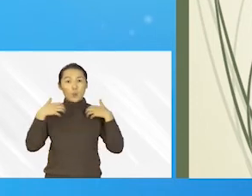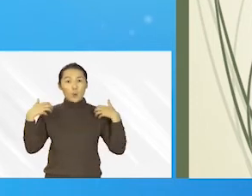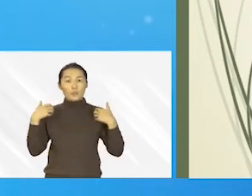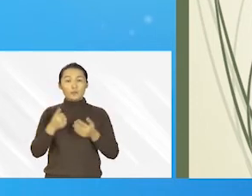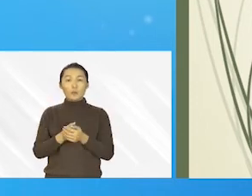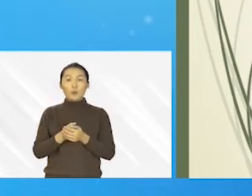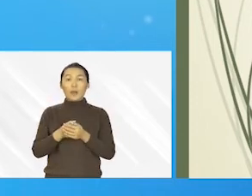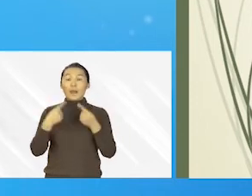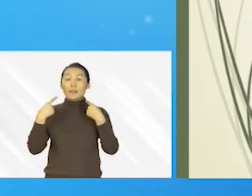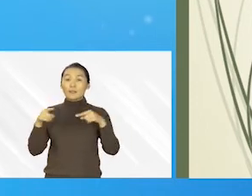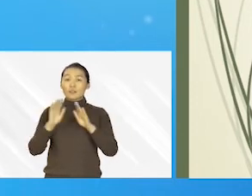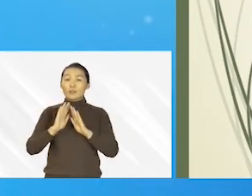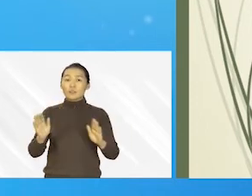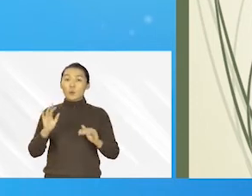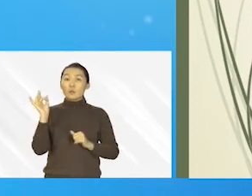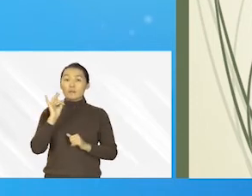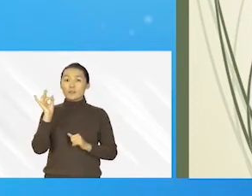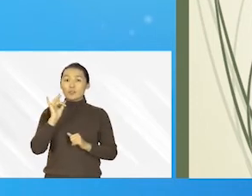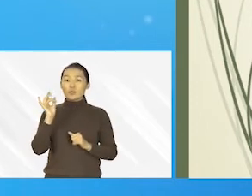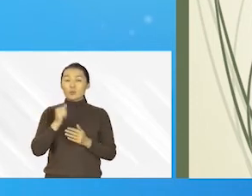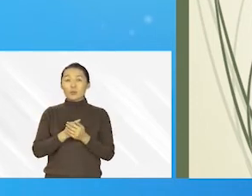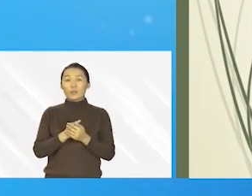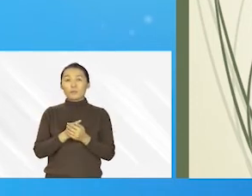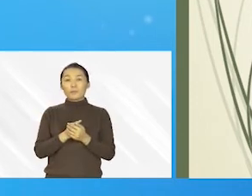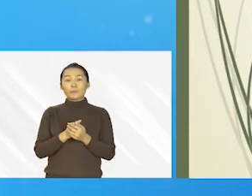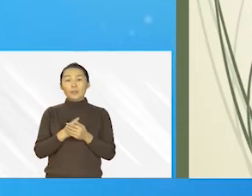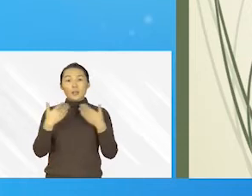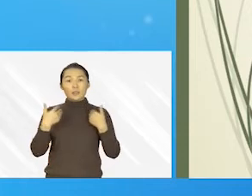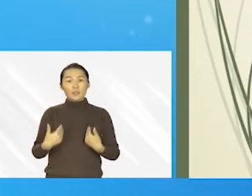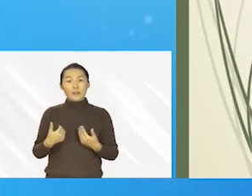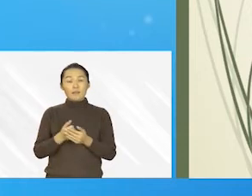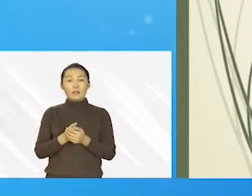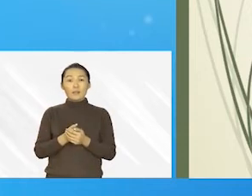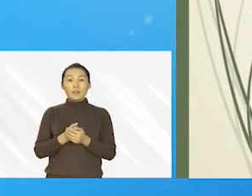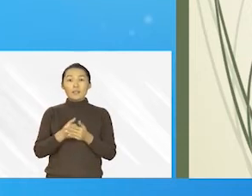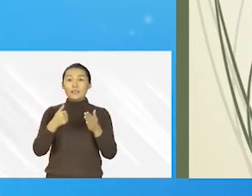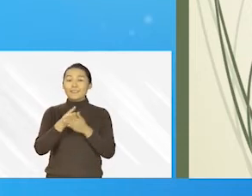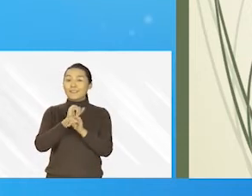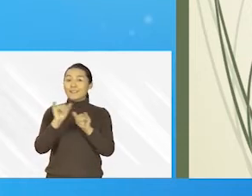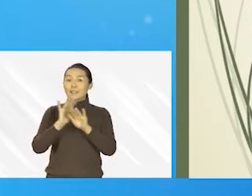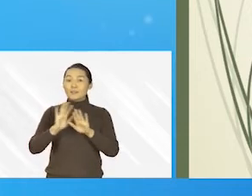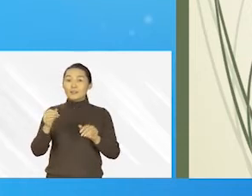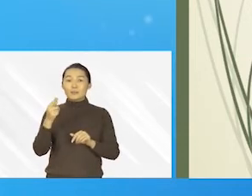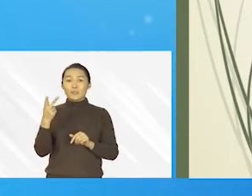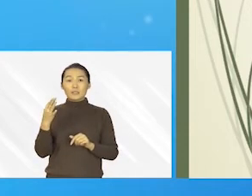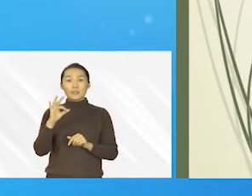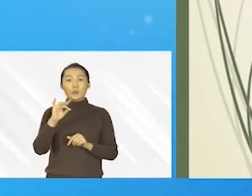и отличается только величиной, пропорциями тела и недоразвитием некоторых